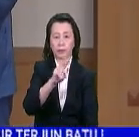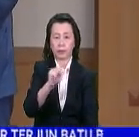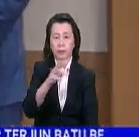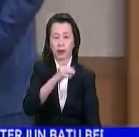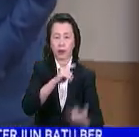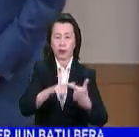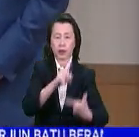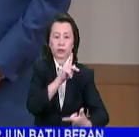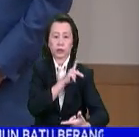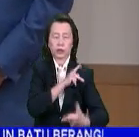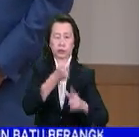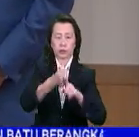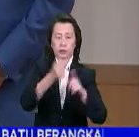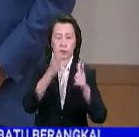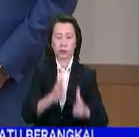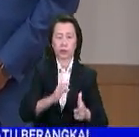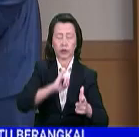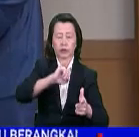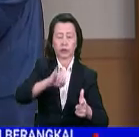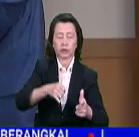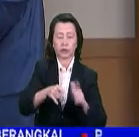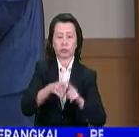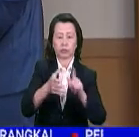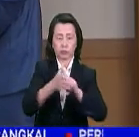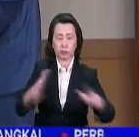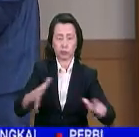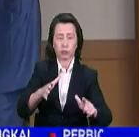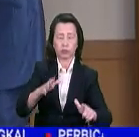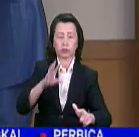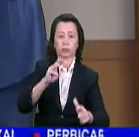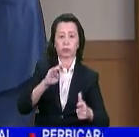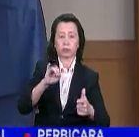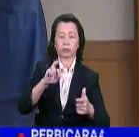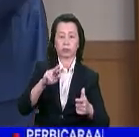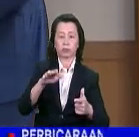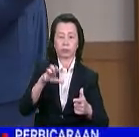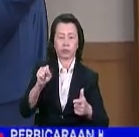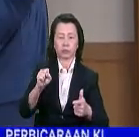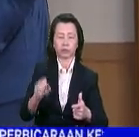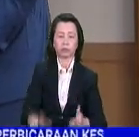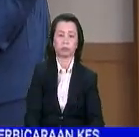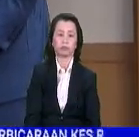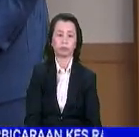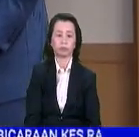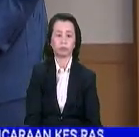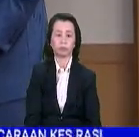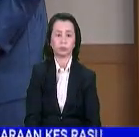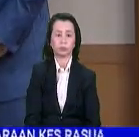dan Ketua Pengarah Jabatan Keselamatan dan Kesihatan Pekerjaan, Zaili Dolah.